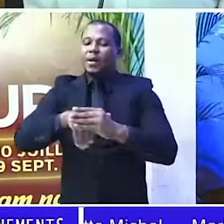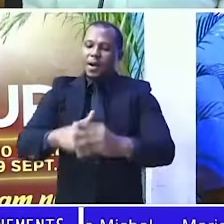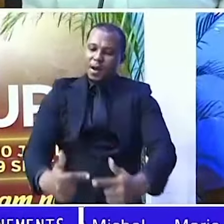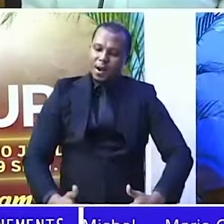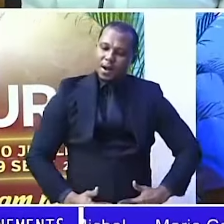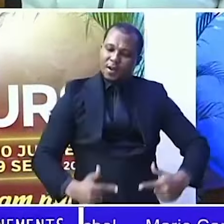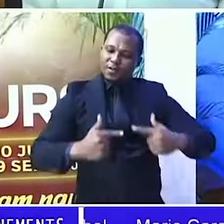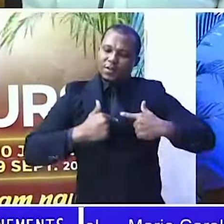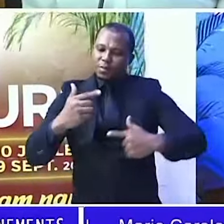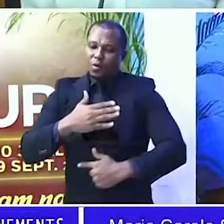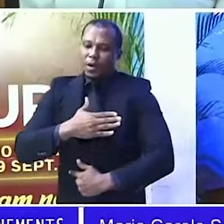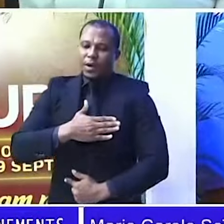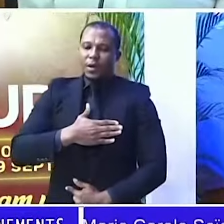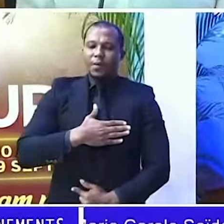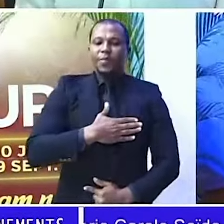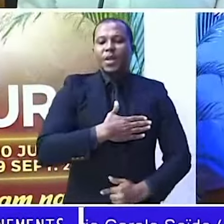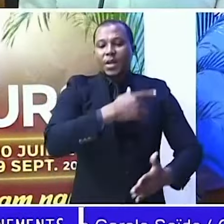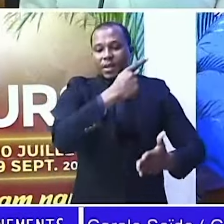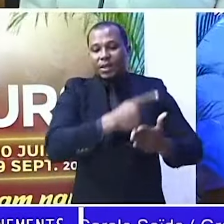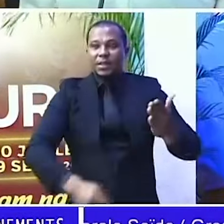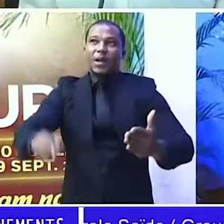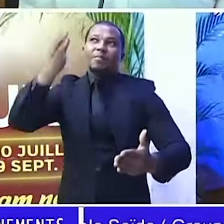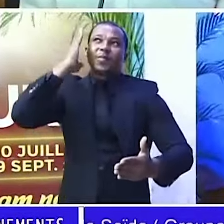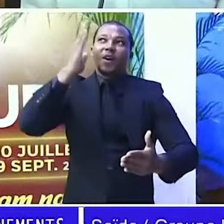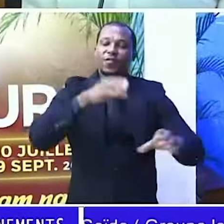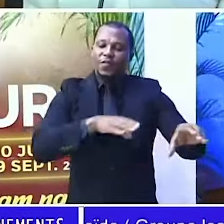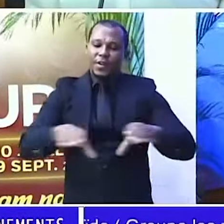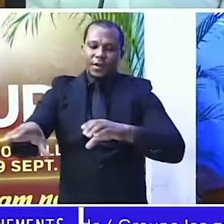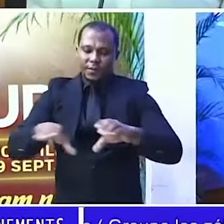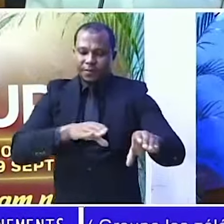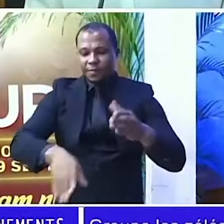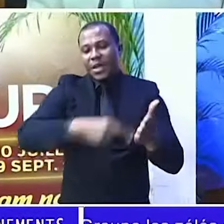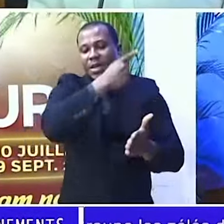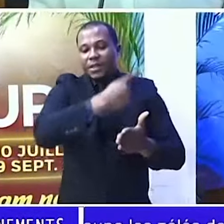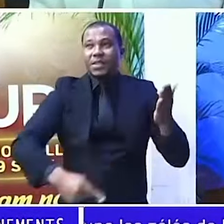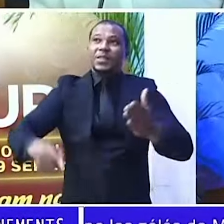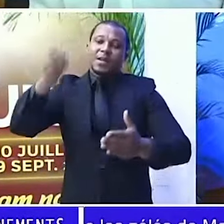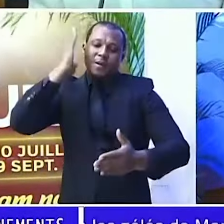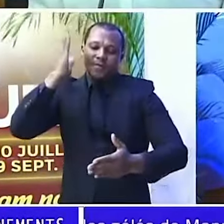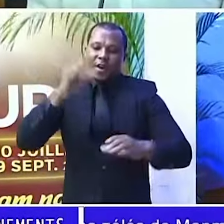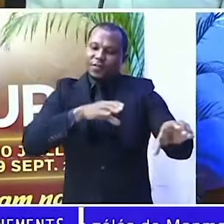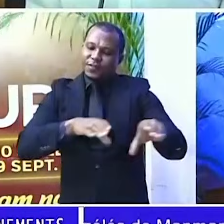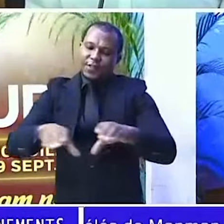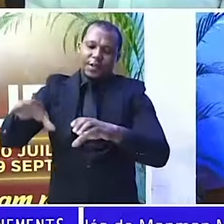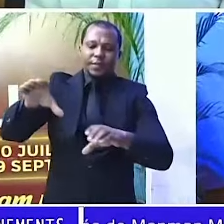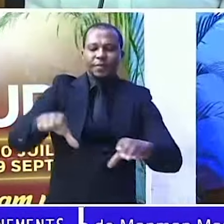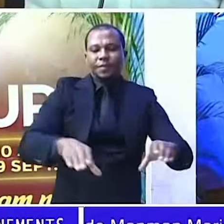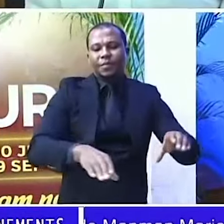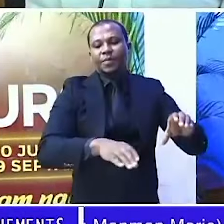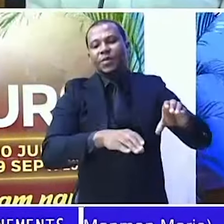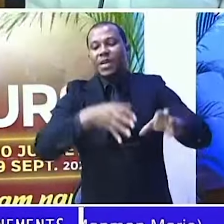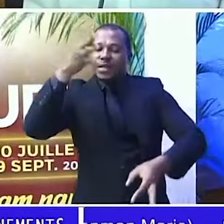dans la vie moi. Qui ça t'a fait? Qui ça t'a fait? Si